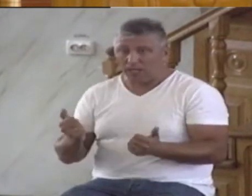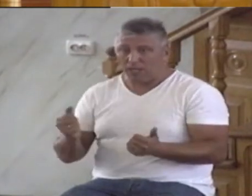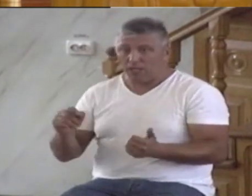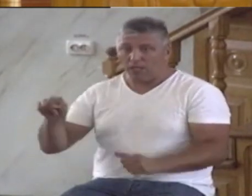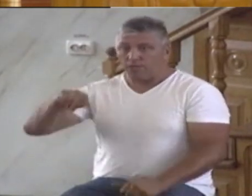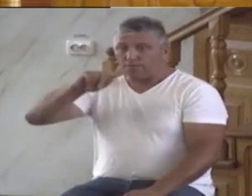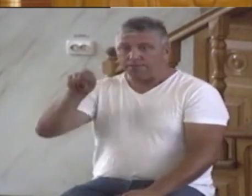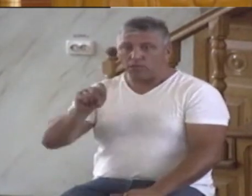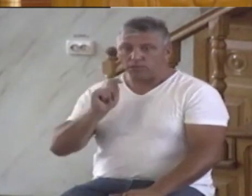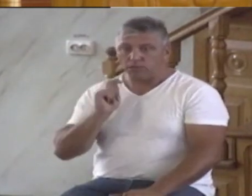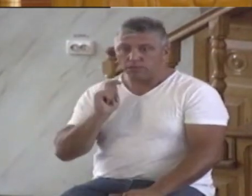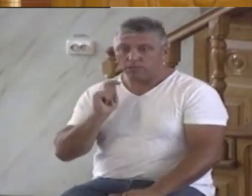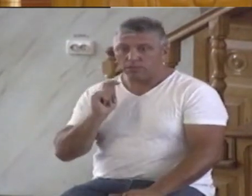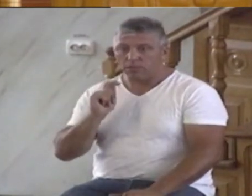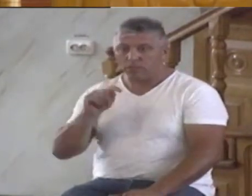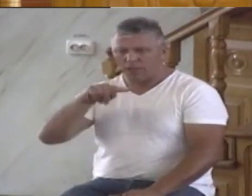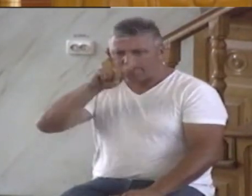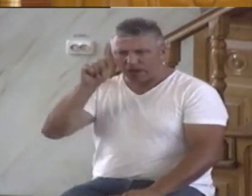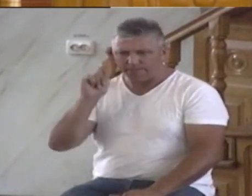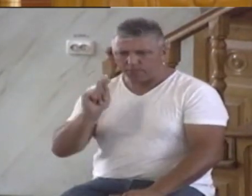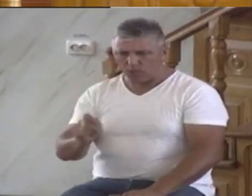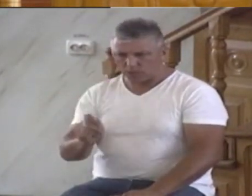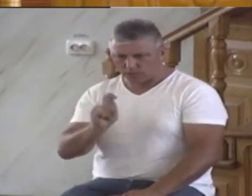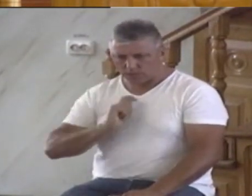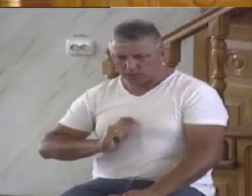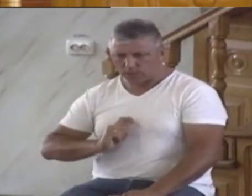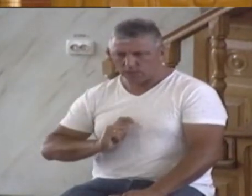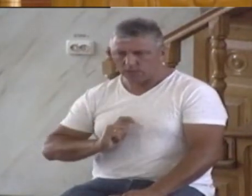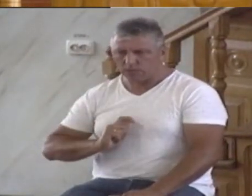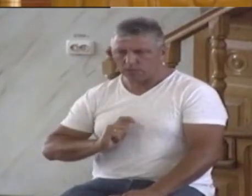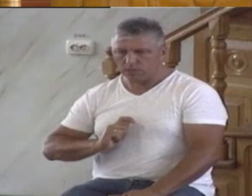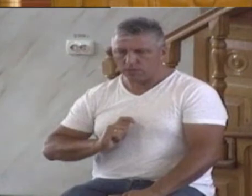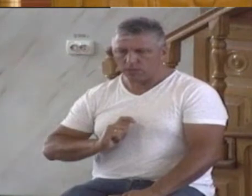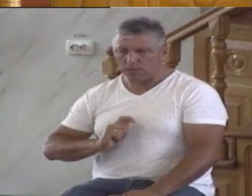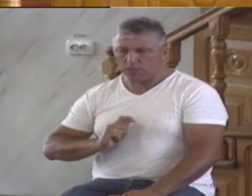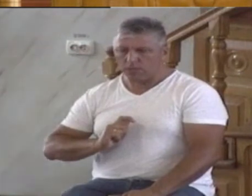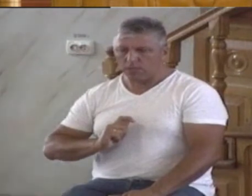тот? Ты ли тот, в которого я верю?